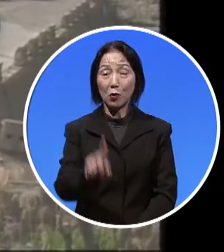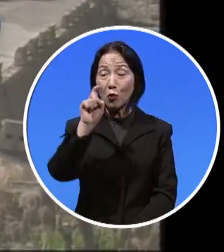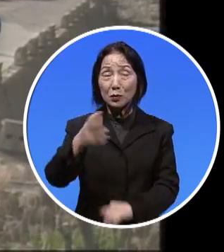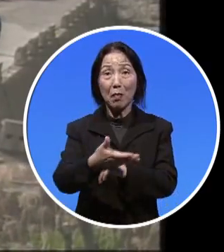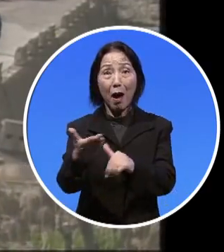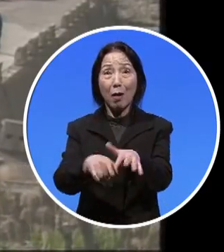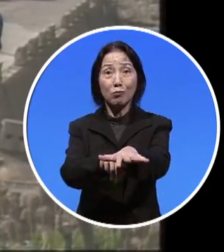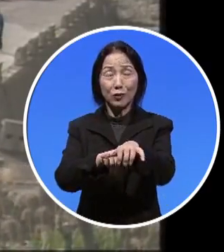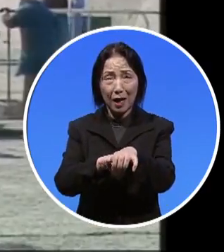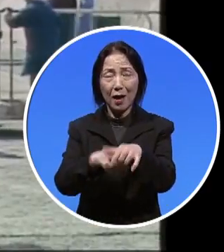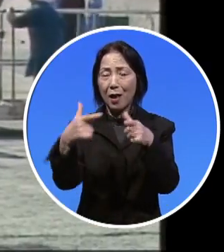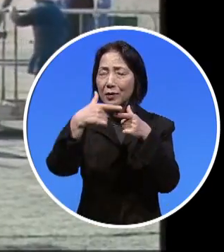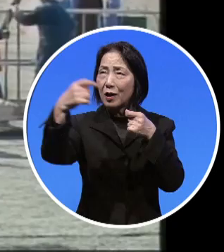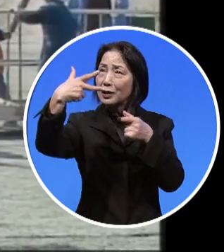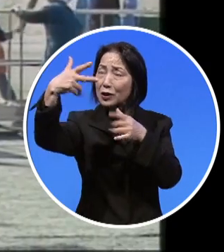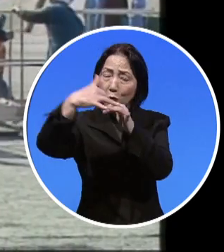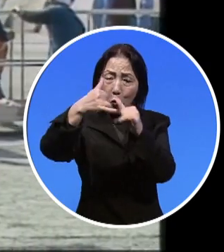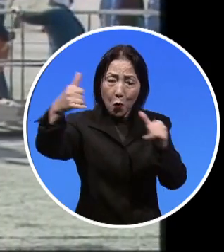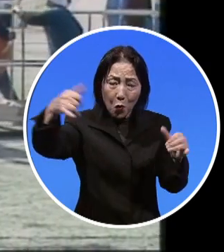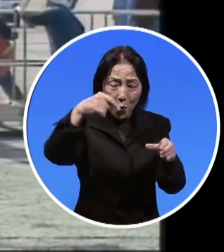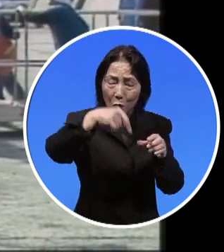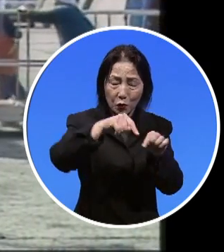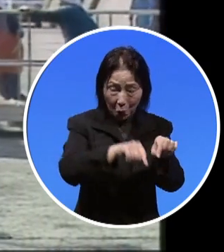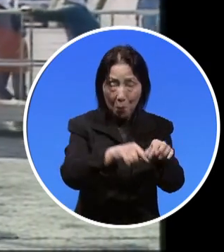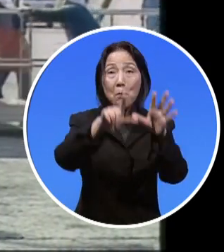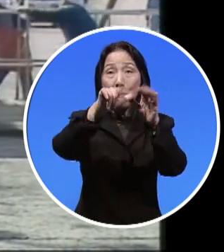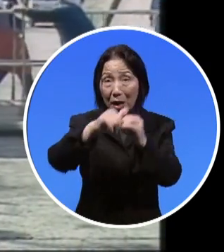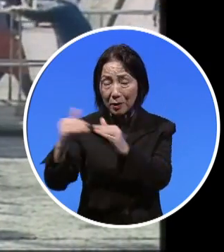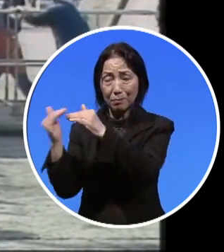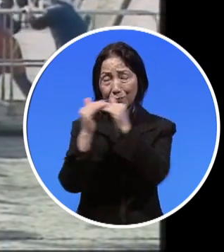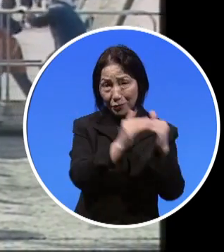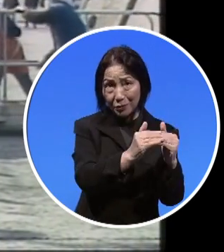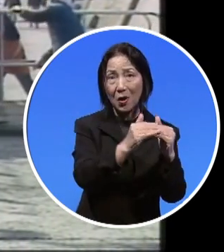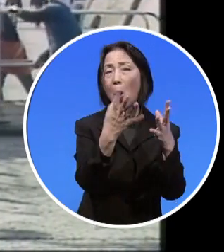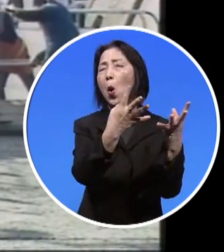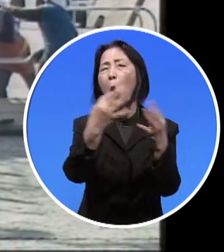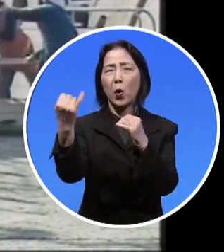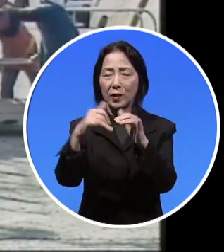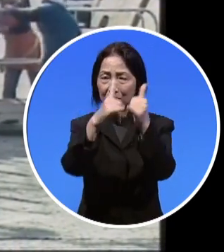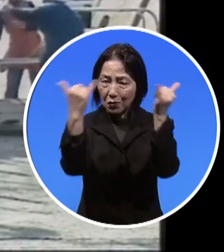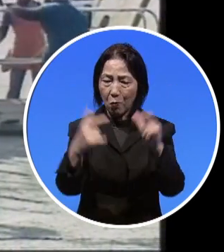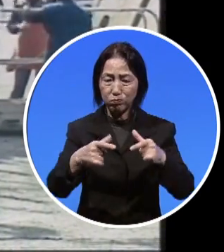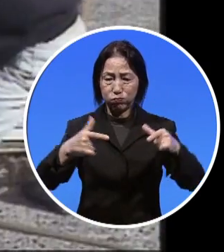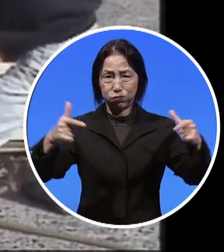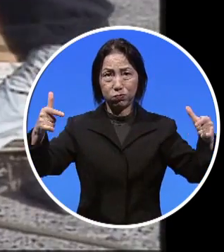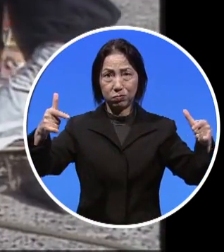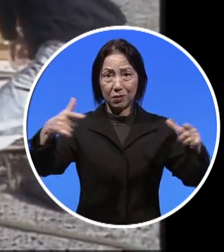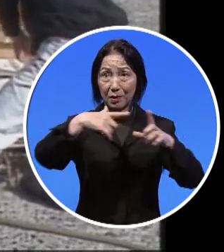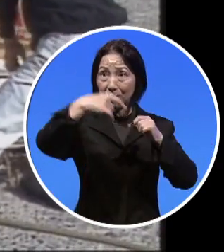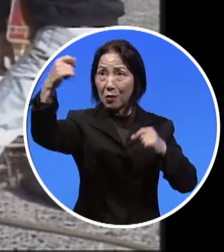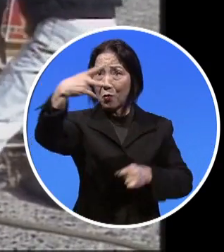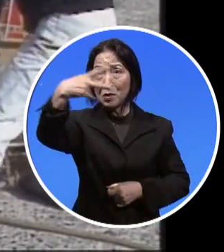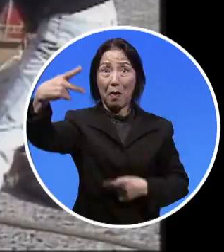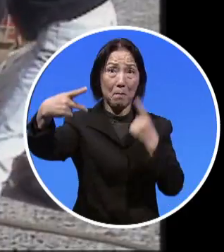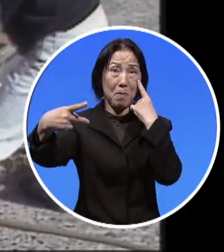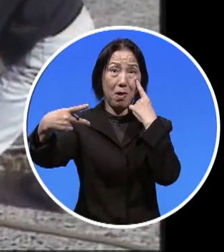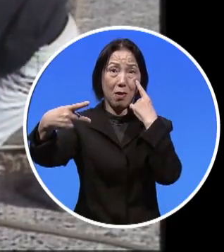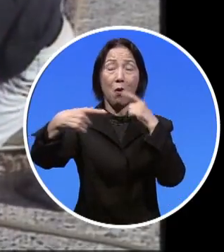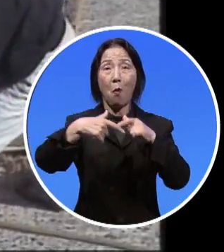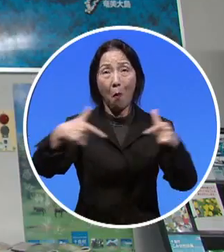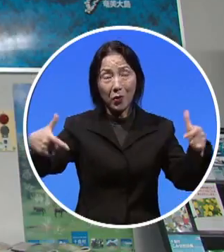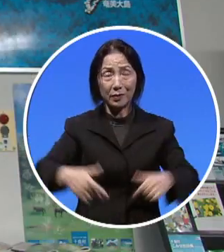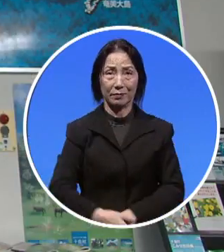十島村は全国の市町村の中でも移住者が多く人口増加率が全国に